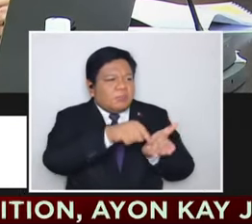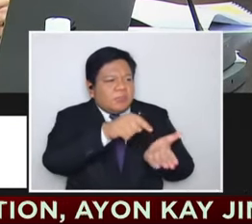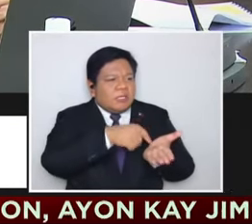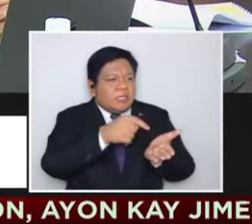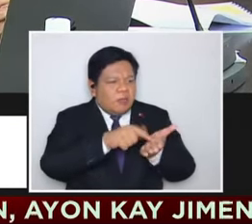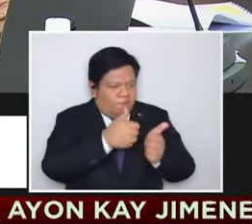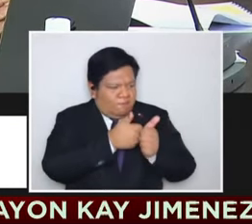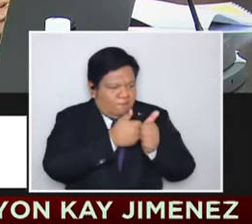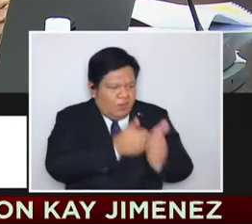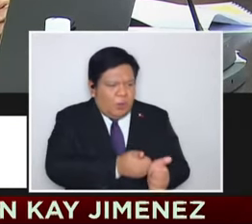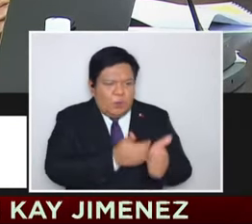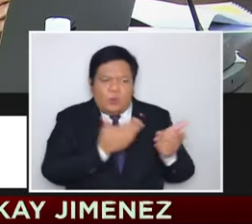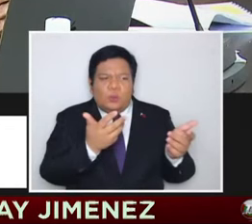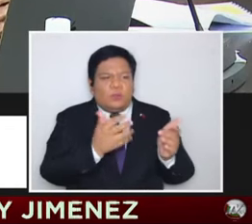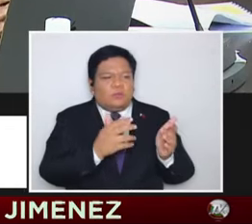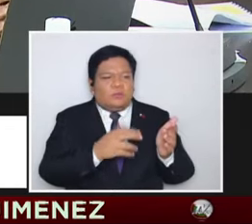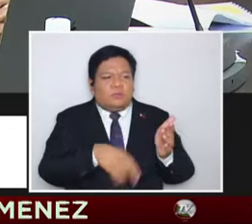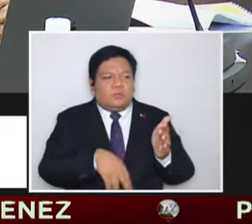to Act